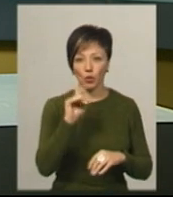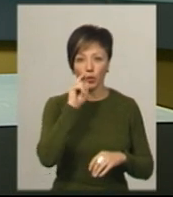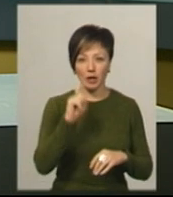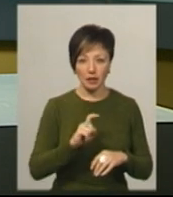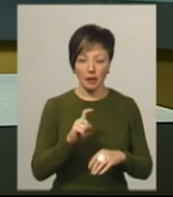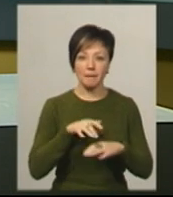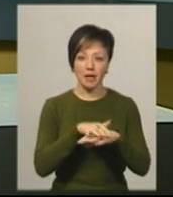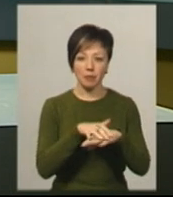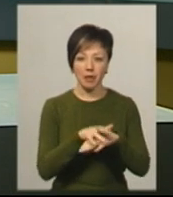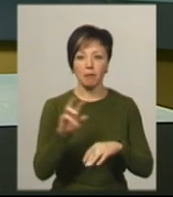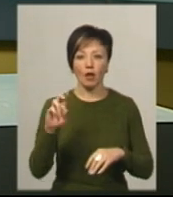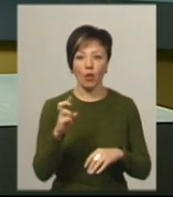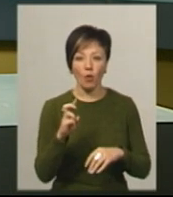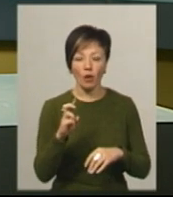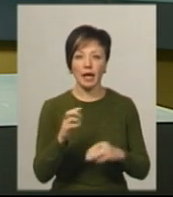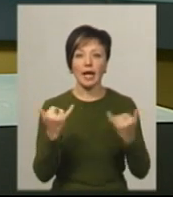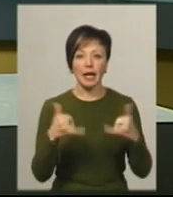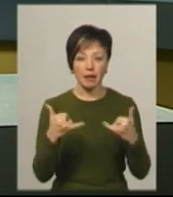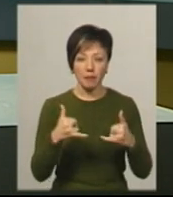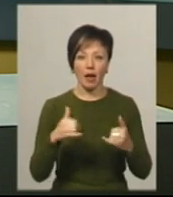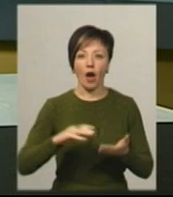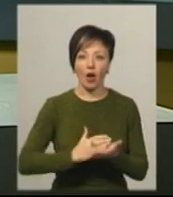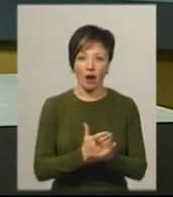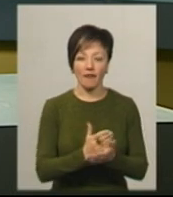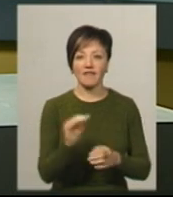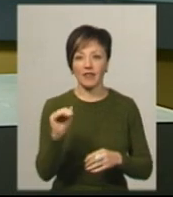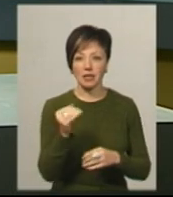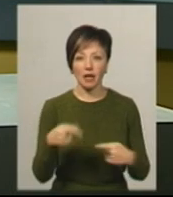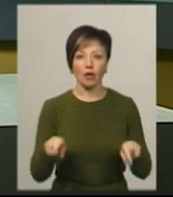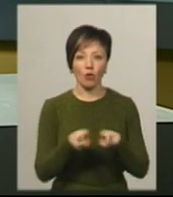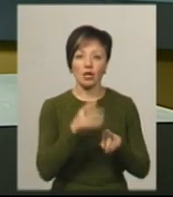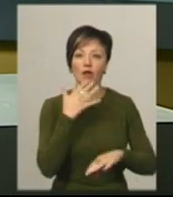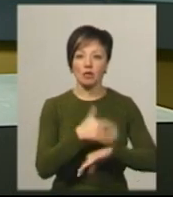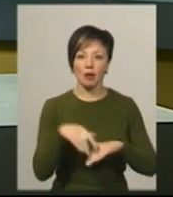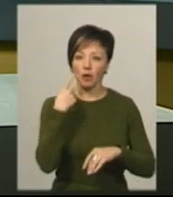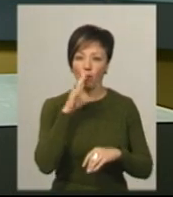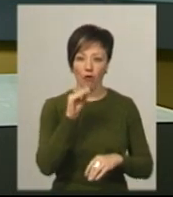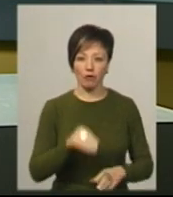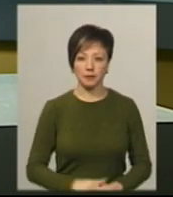України, математики, біології, хімії, географії, фізики, а також іноземних мов.